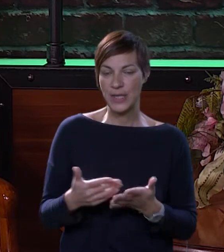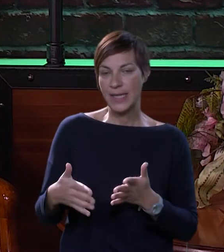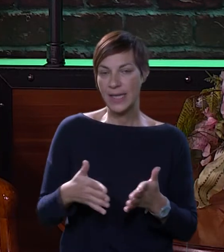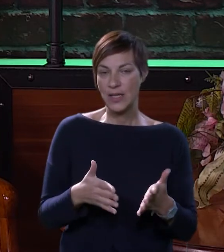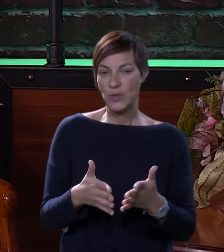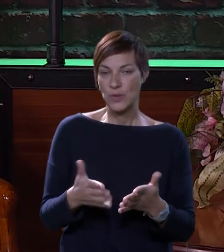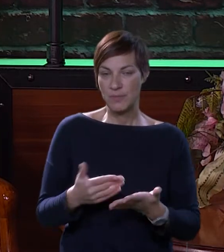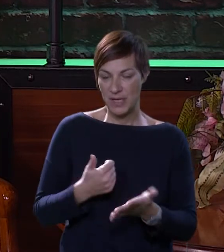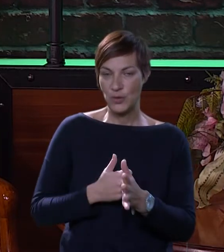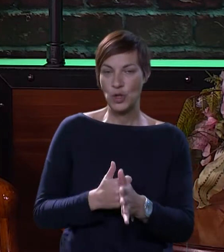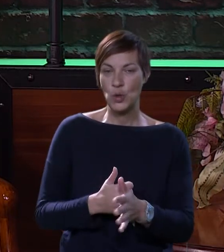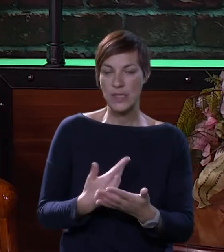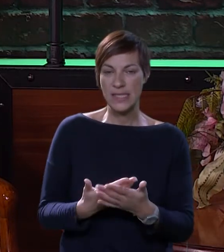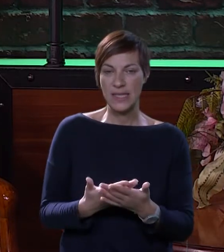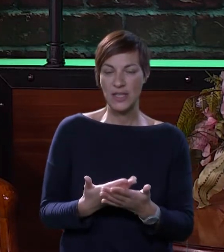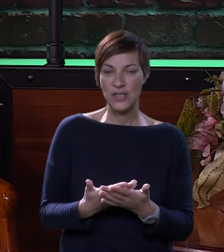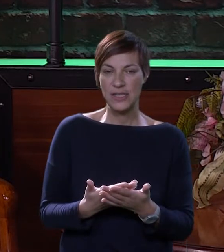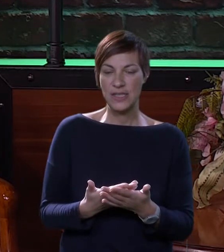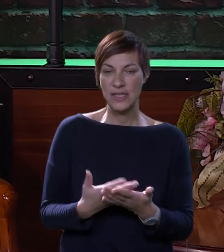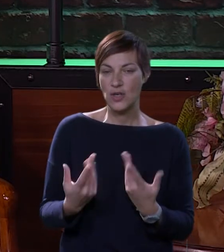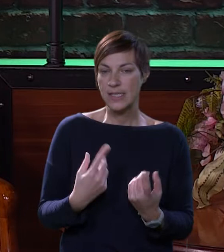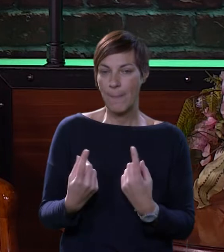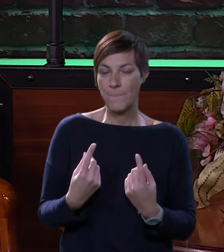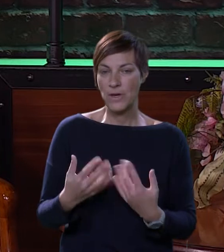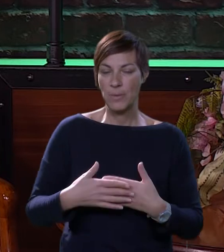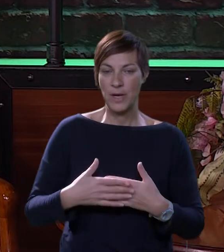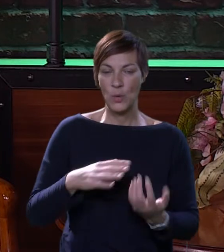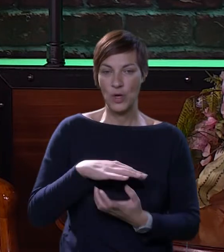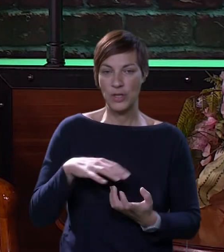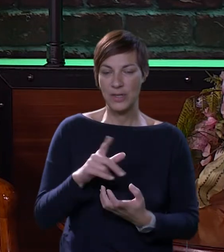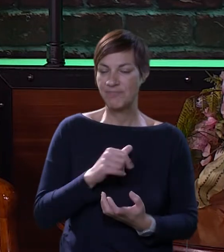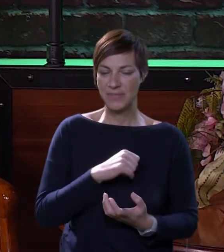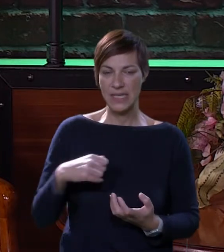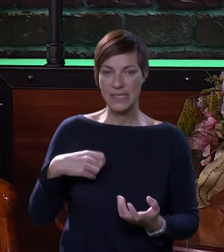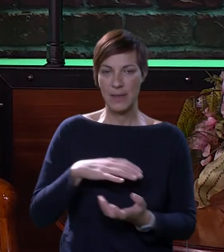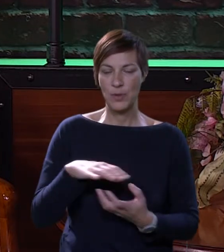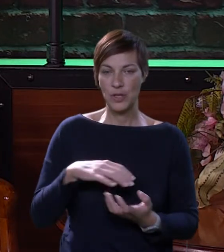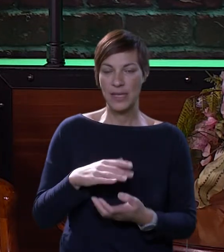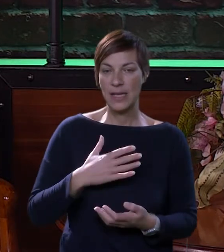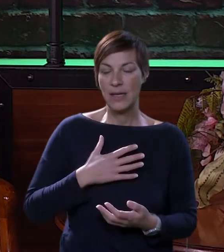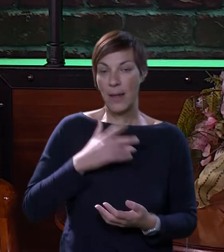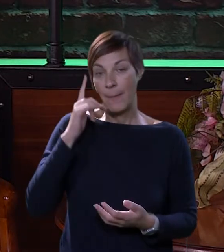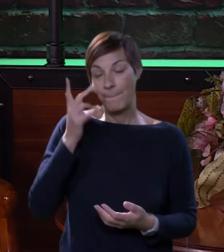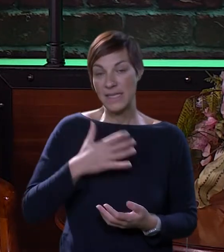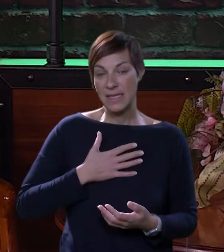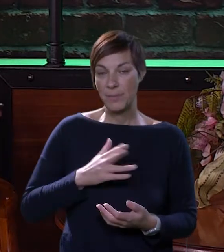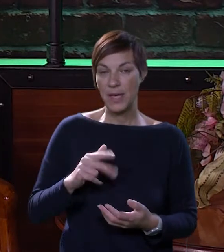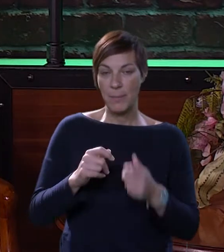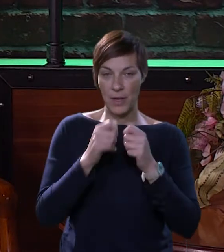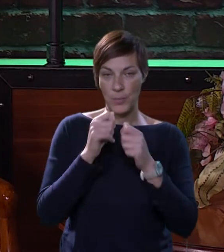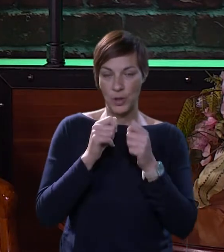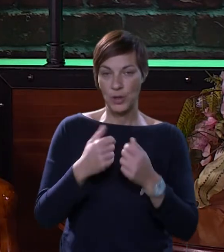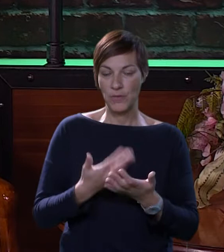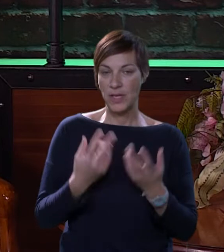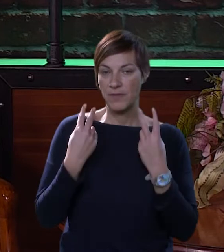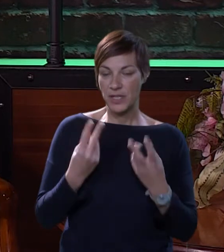u smjeru te dosljednosti koja je nešto što se propagira u roditeljstvu. Ma ne samo u roditeljstvu, mislim, i evo, mi imamo